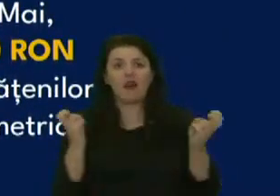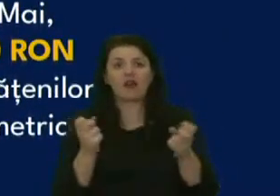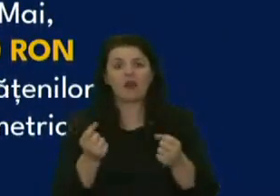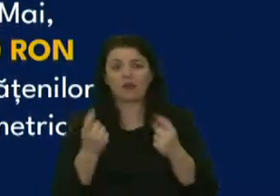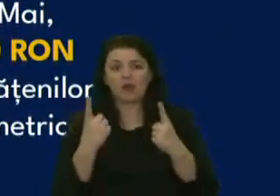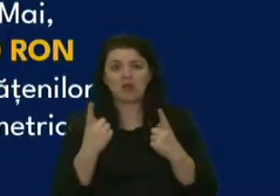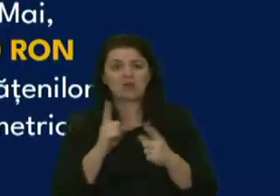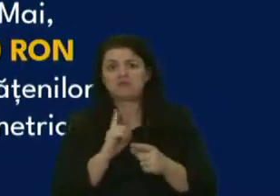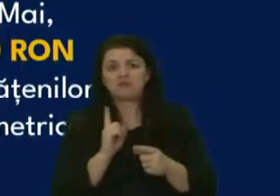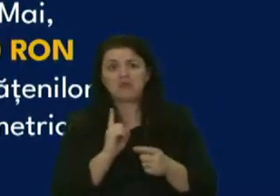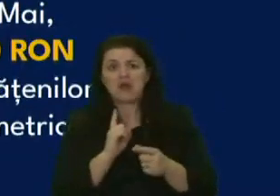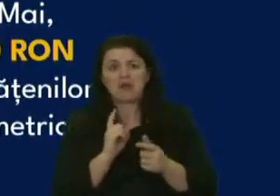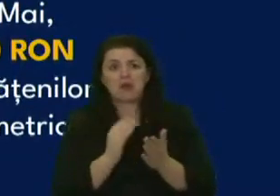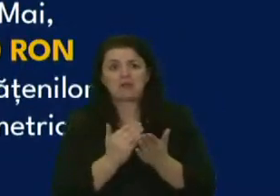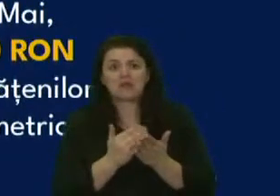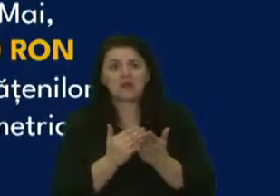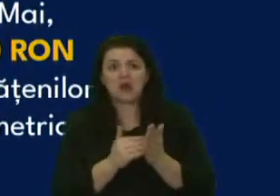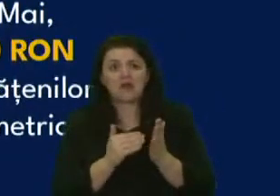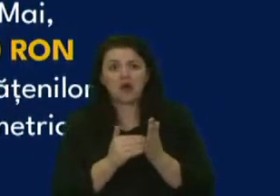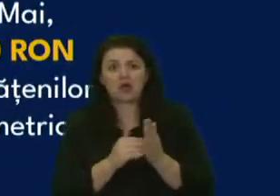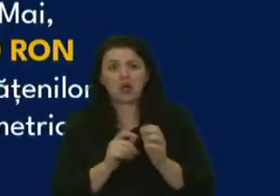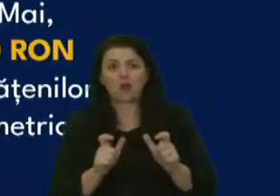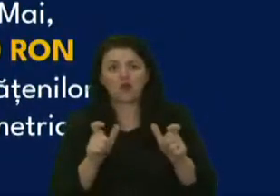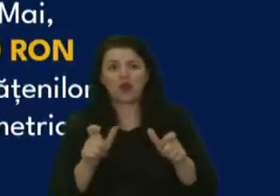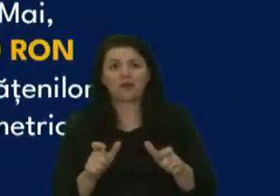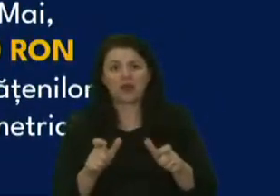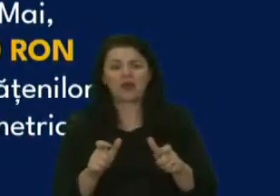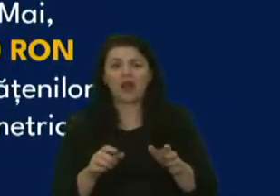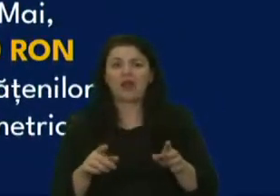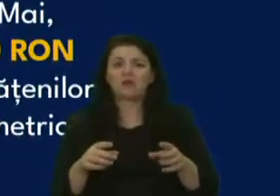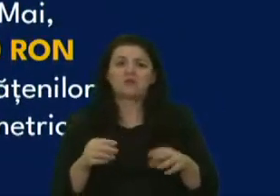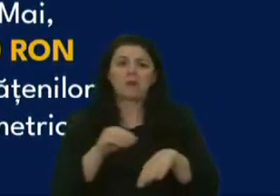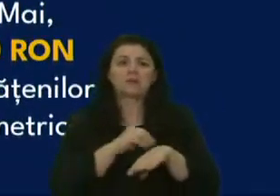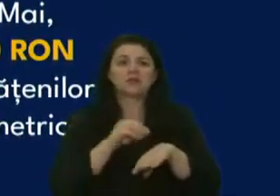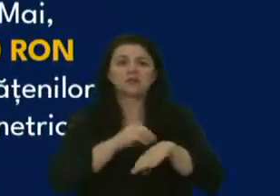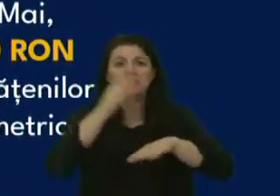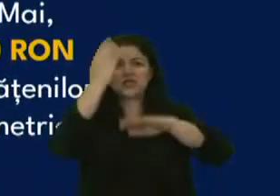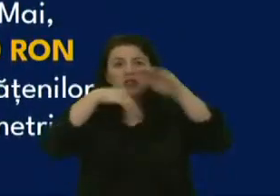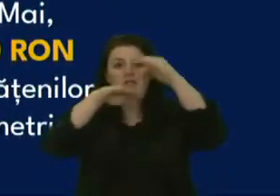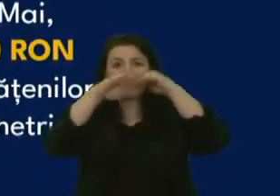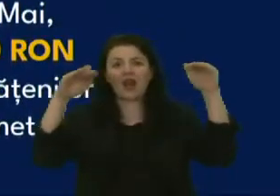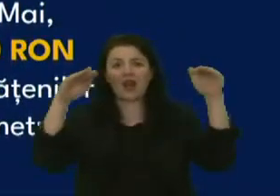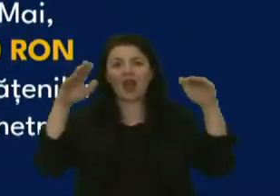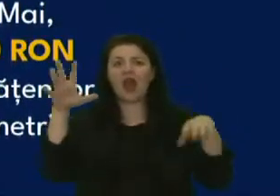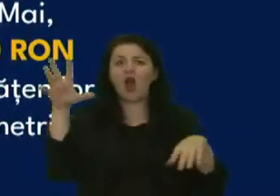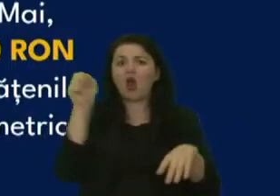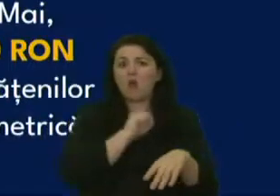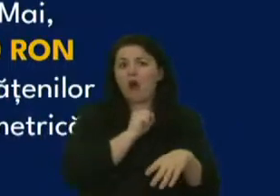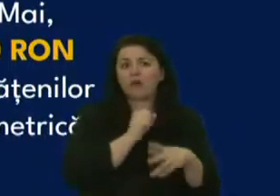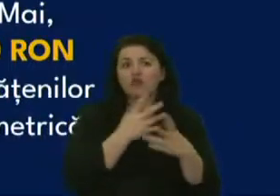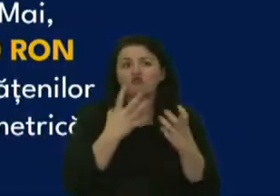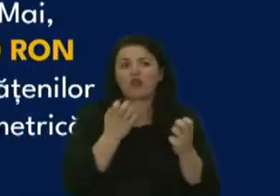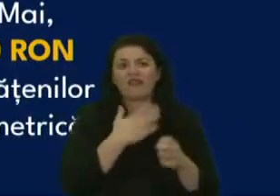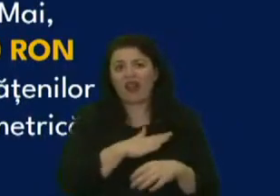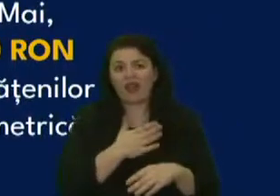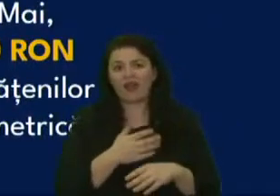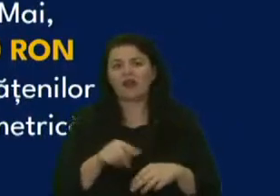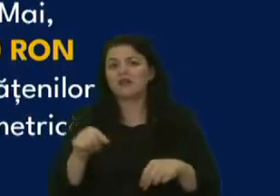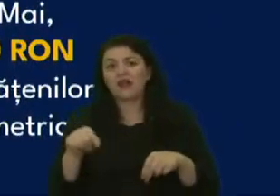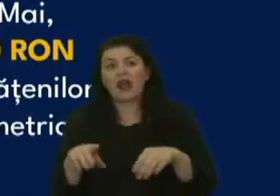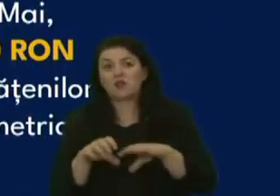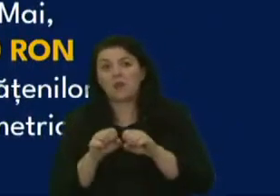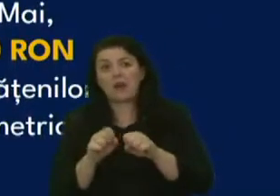guvern care să împartă să decide priorități ar fi ca în rai merge fiecare și cea ce vrea măcar raiul nu pe pământ și dacă nu rai nu i pe pământ